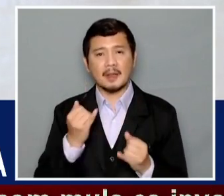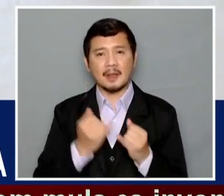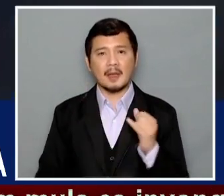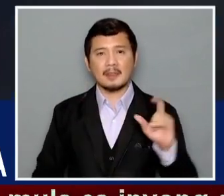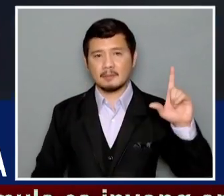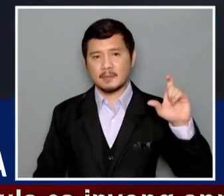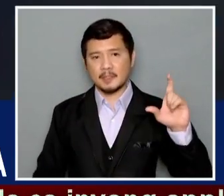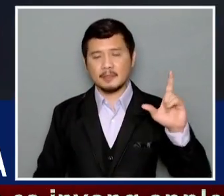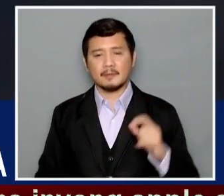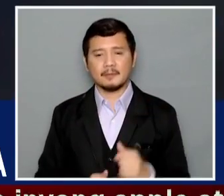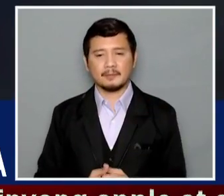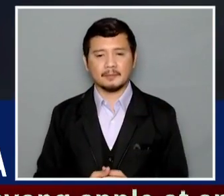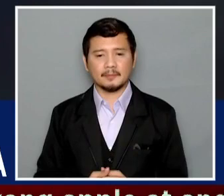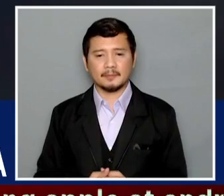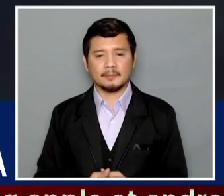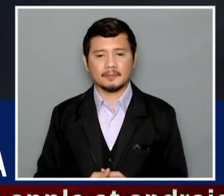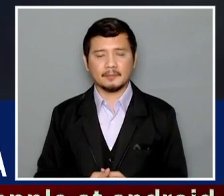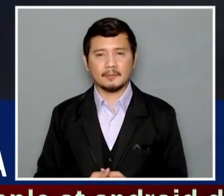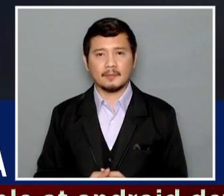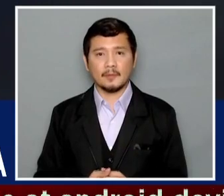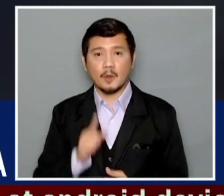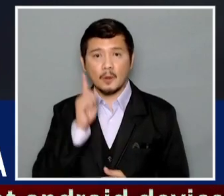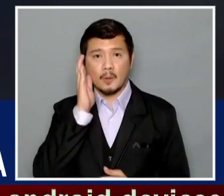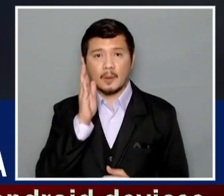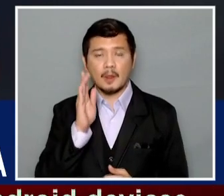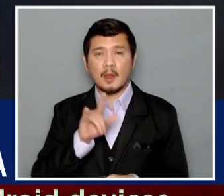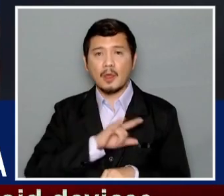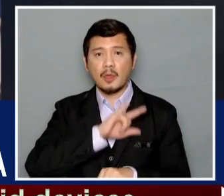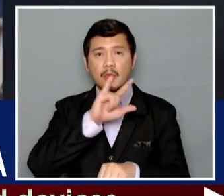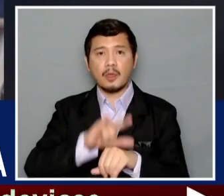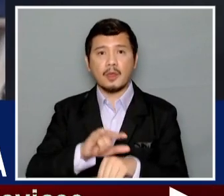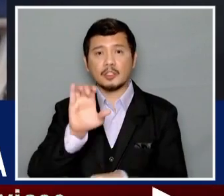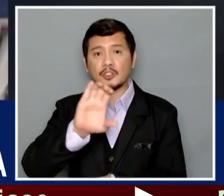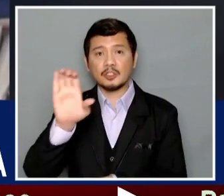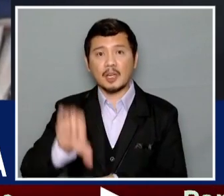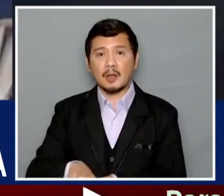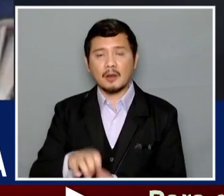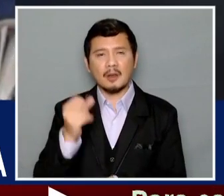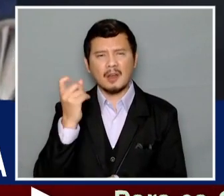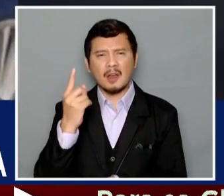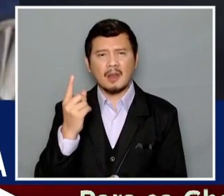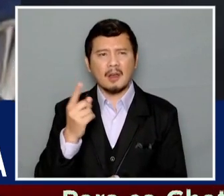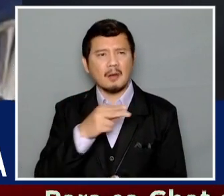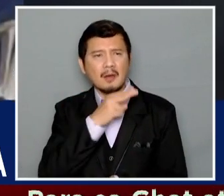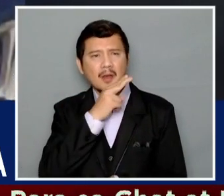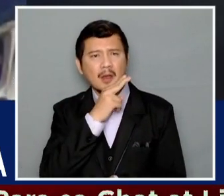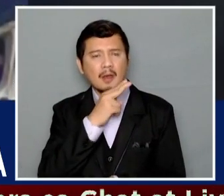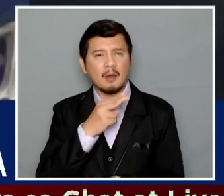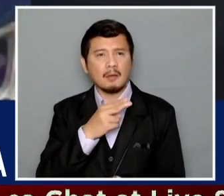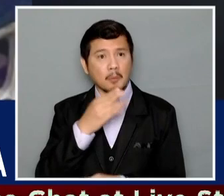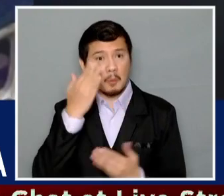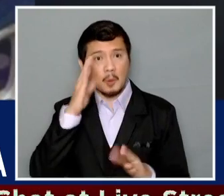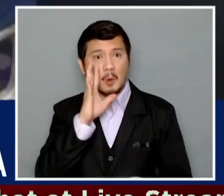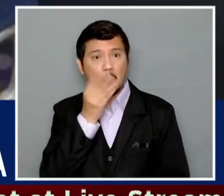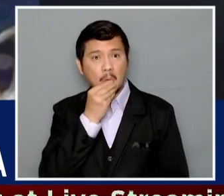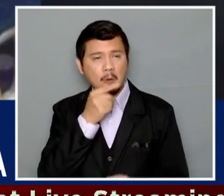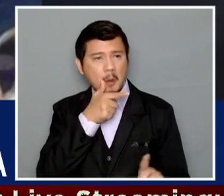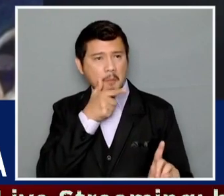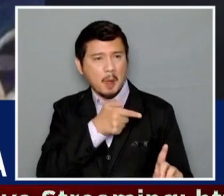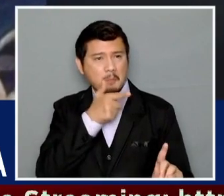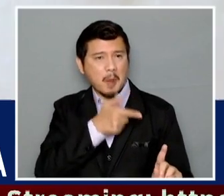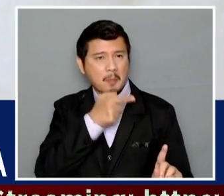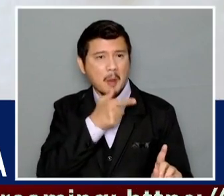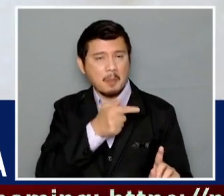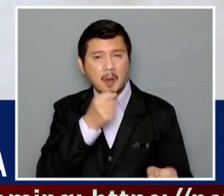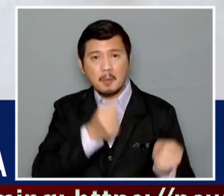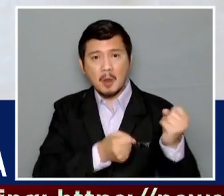yun. Patungo na dapat ng Chicago ang mag-ina ng pagbabarilin ng di kilalang suspect ang kanilang Uber papuntang Philadelphia